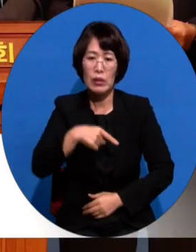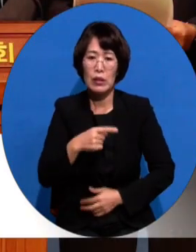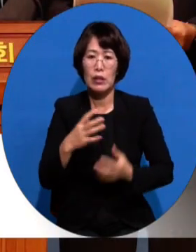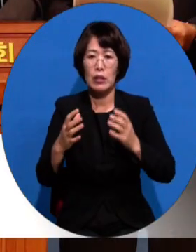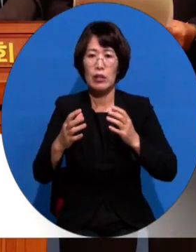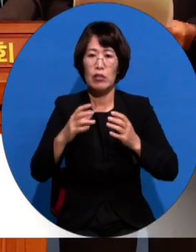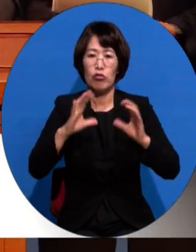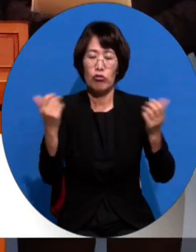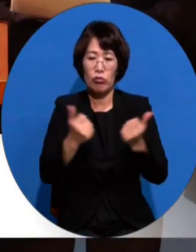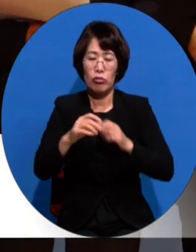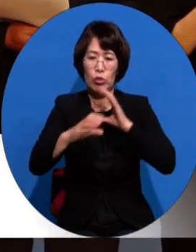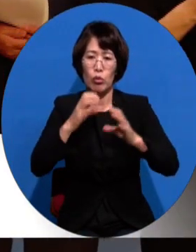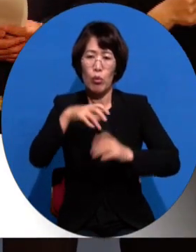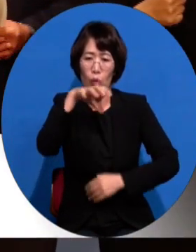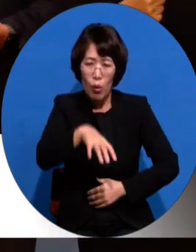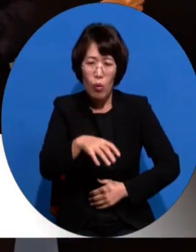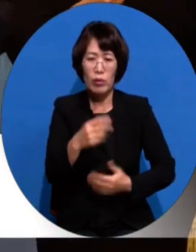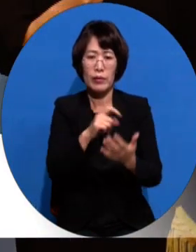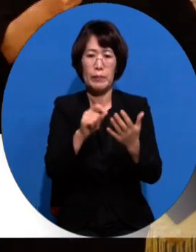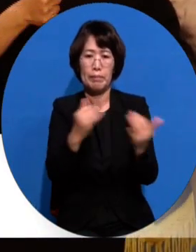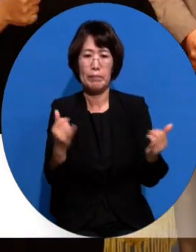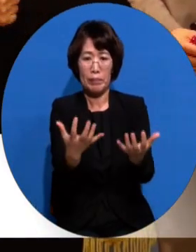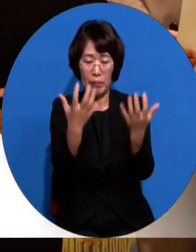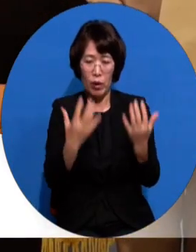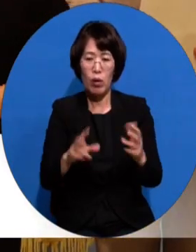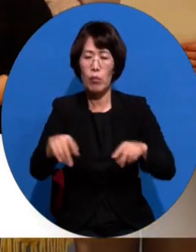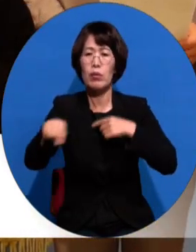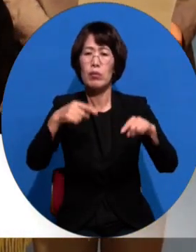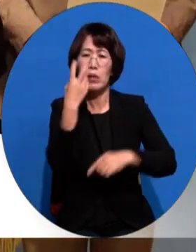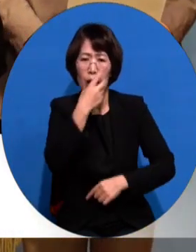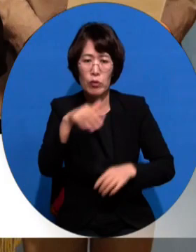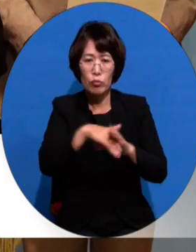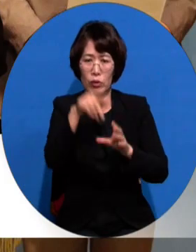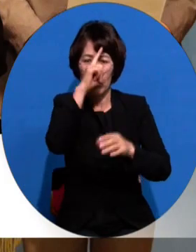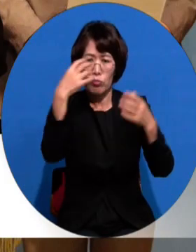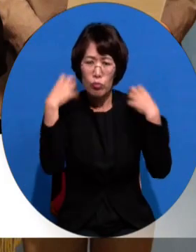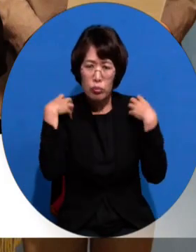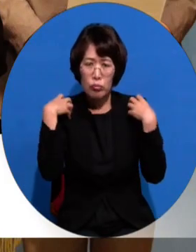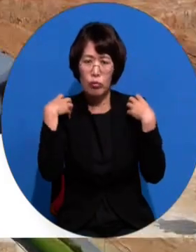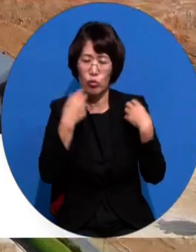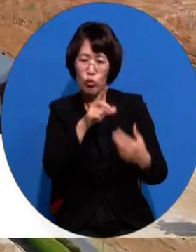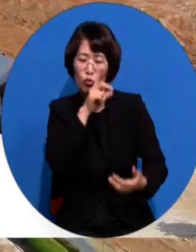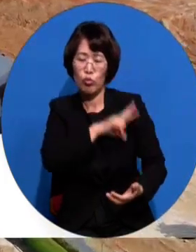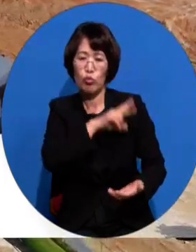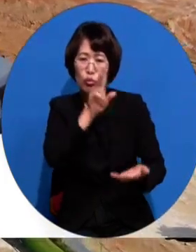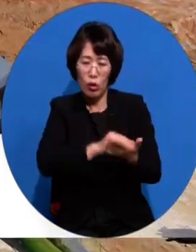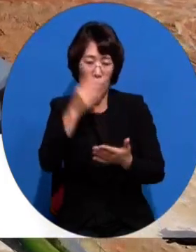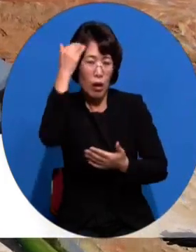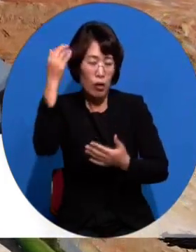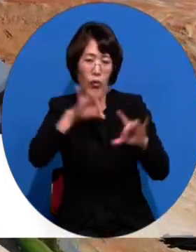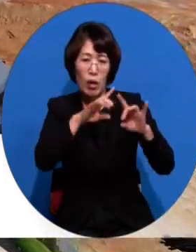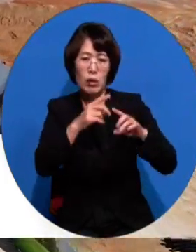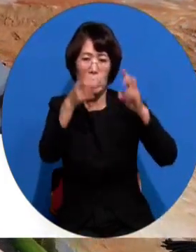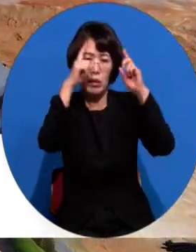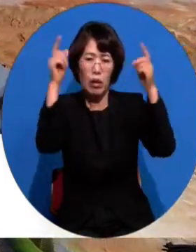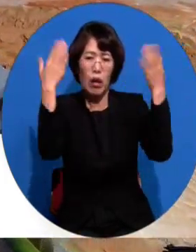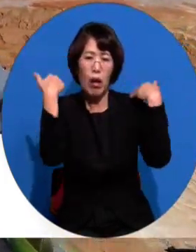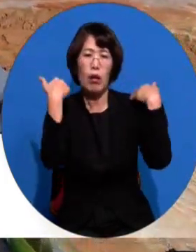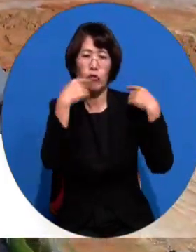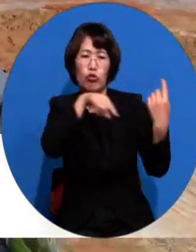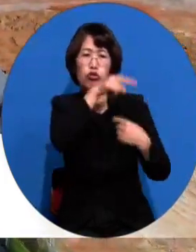소통관에서 기자회견을 열고 이번 정치검사는 문재인 정부 국정고아재였던 한국 에너지 공대의 운영을